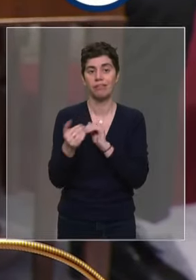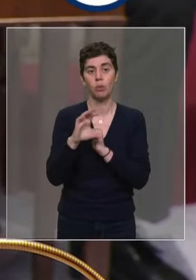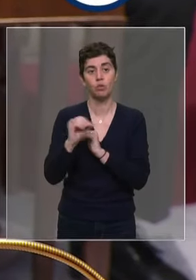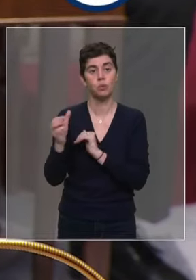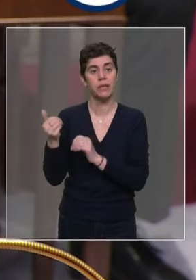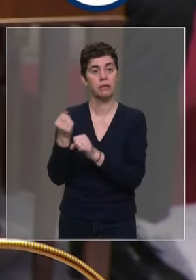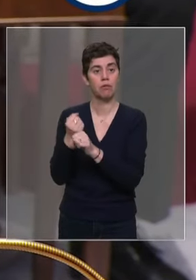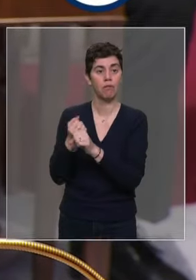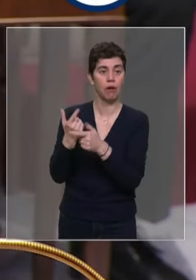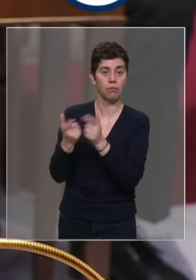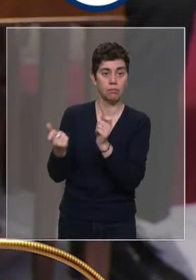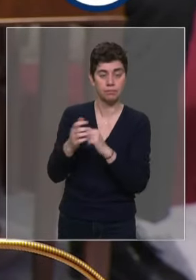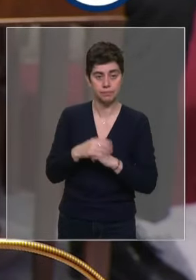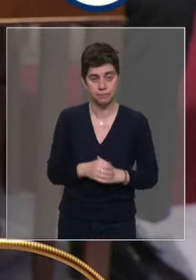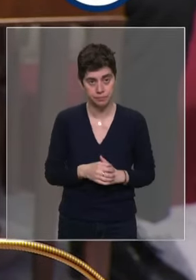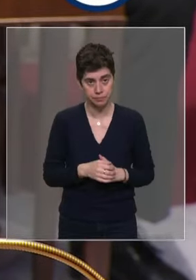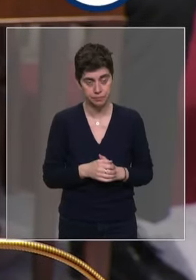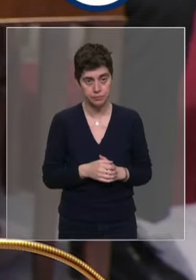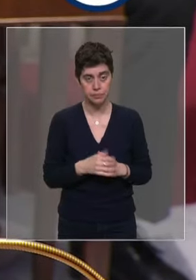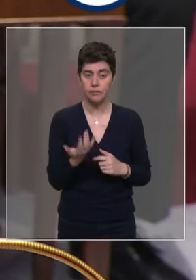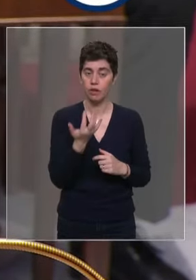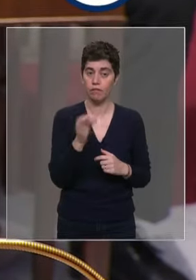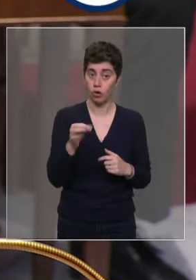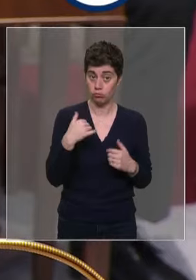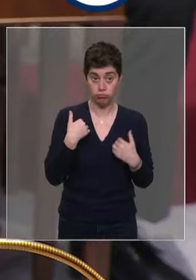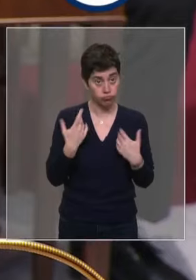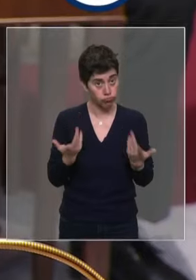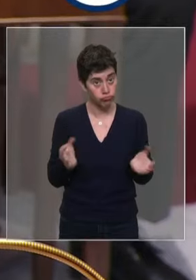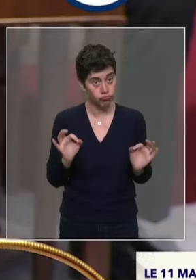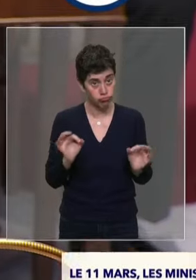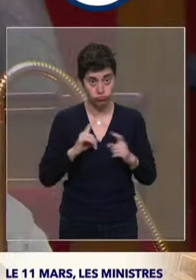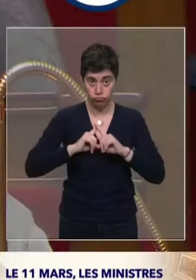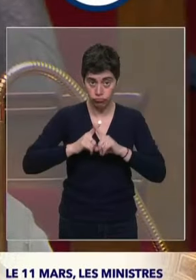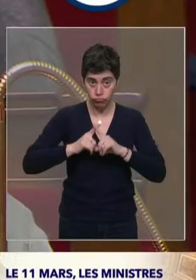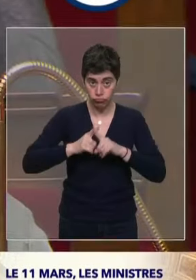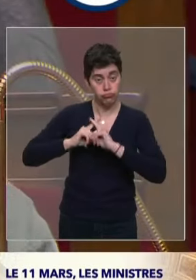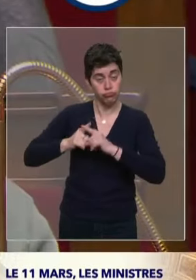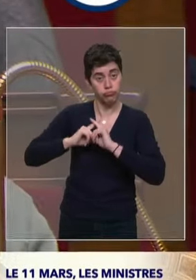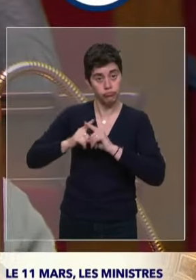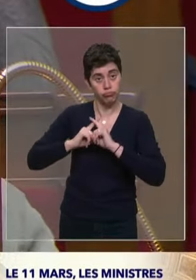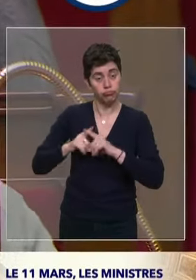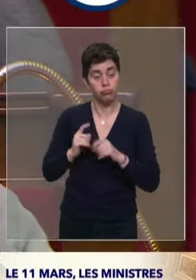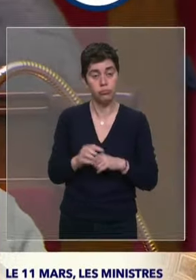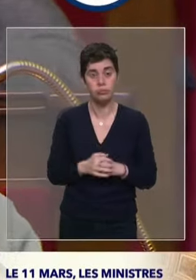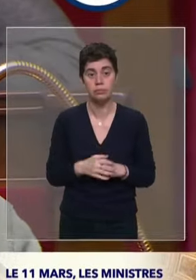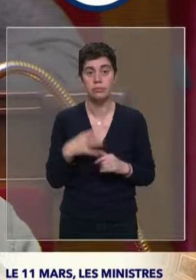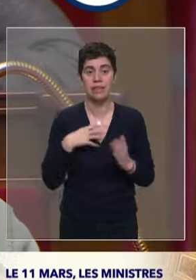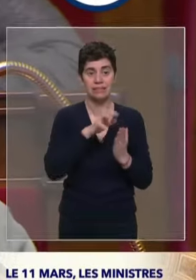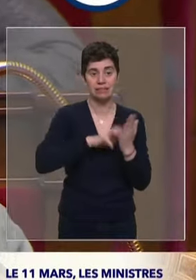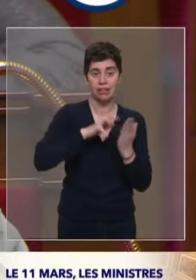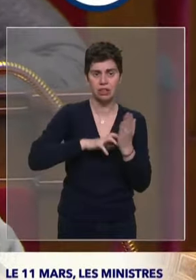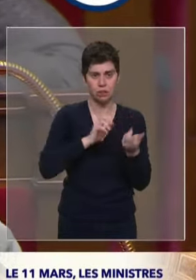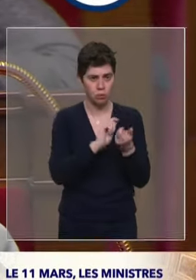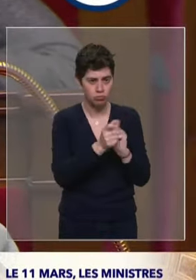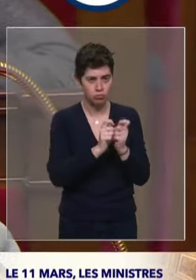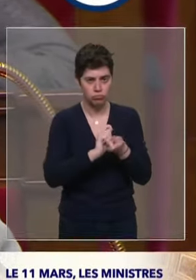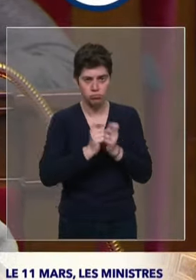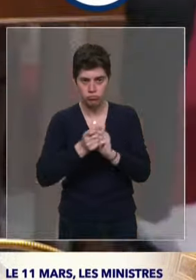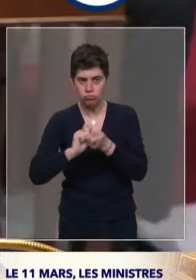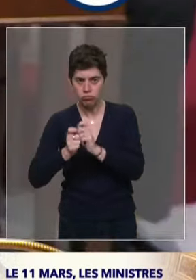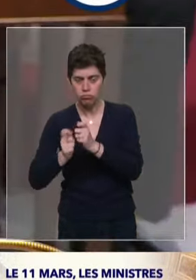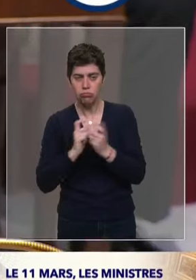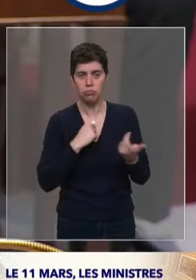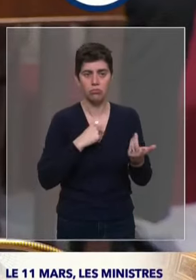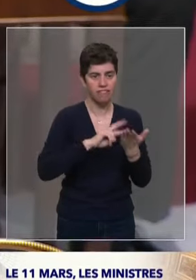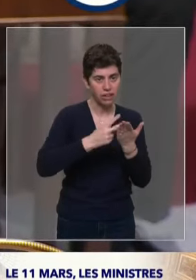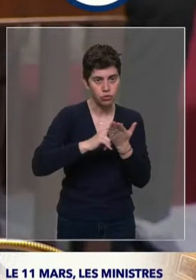sur cette directive, la France a pleinement joué le jeu de la négociation. Versions de ce texte ont été discutées.